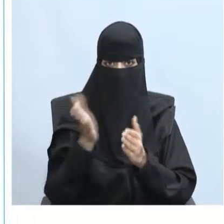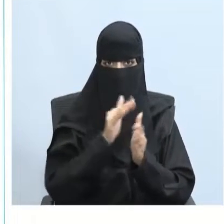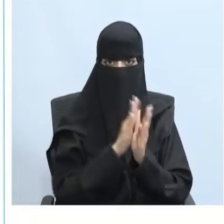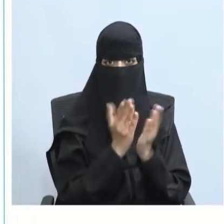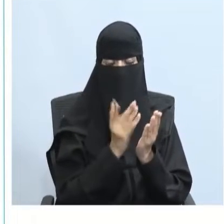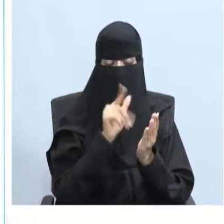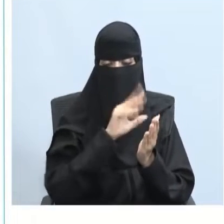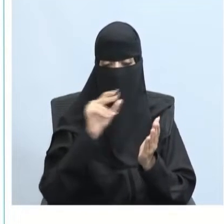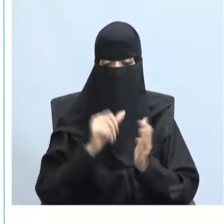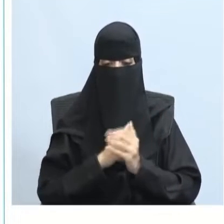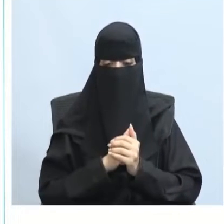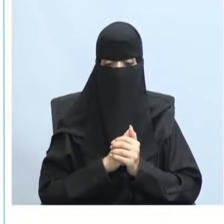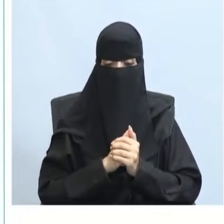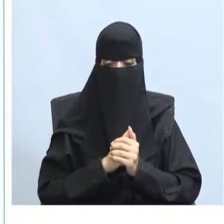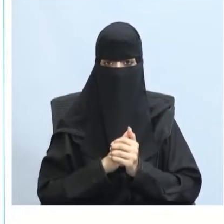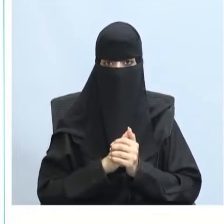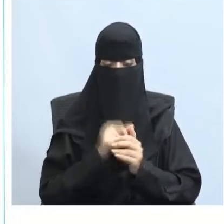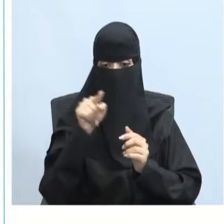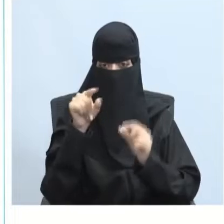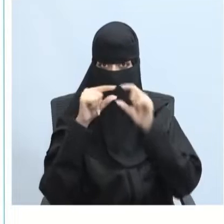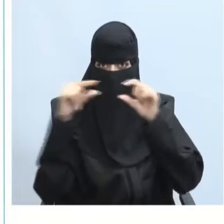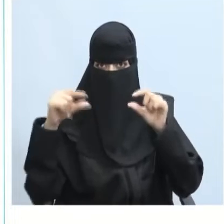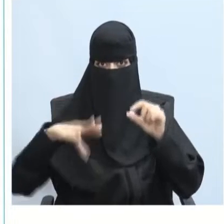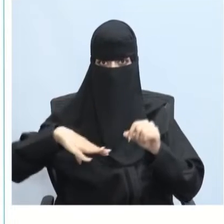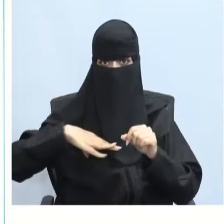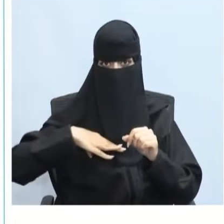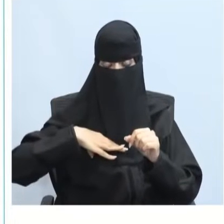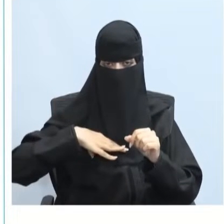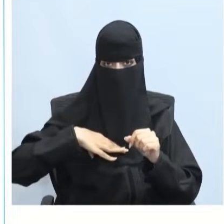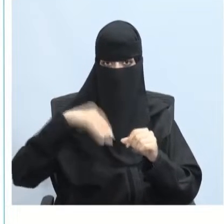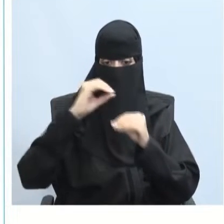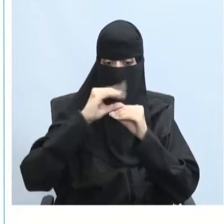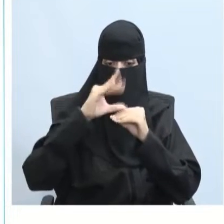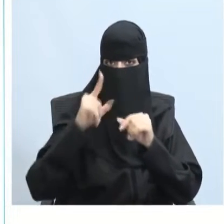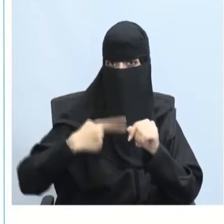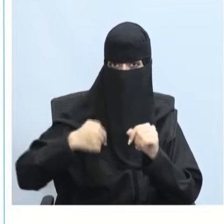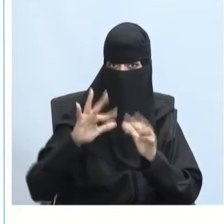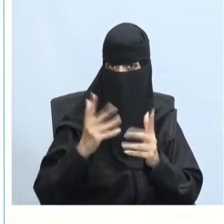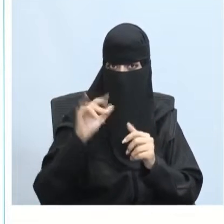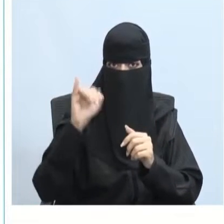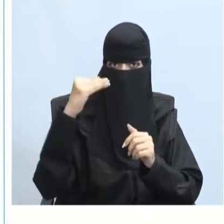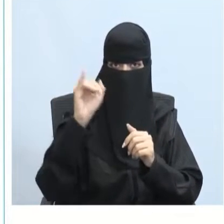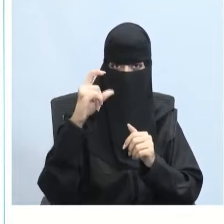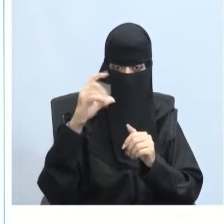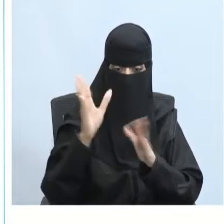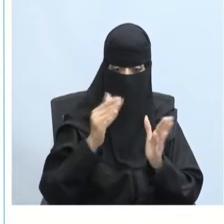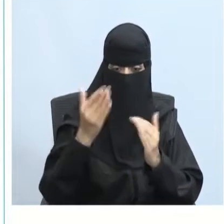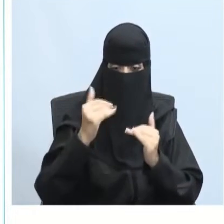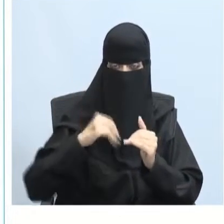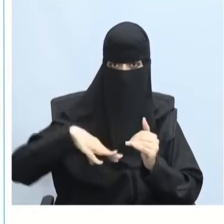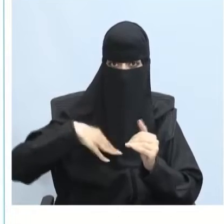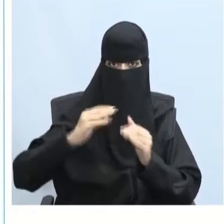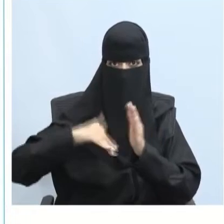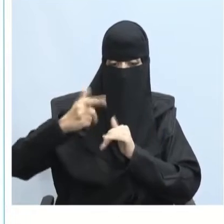في الكتاب اذا معنى المهام الرئيسيه والفرعيه